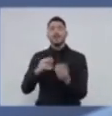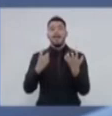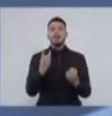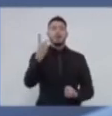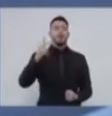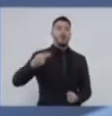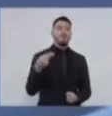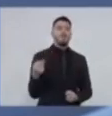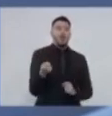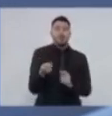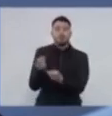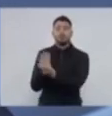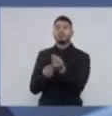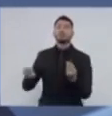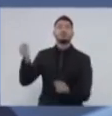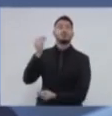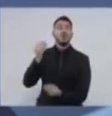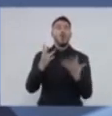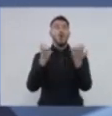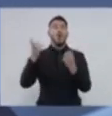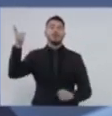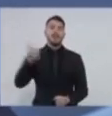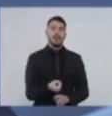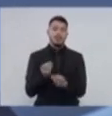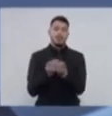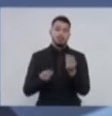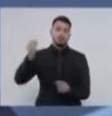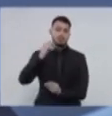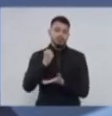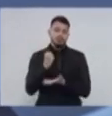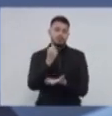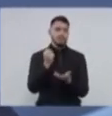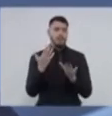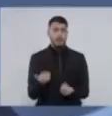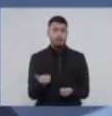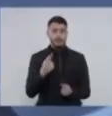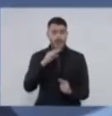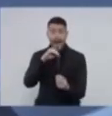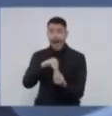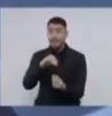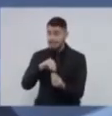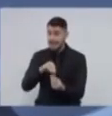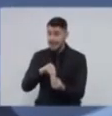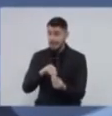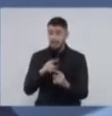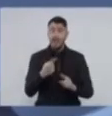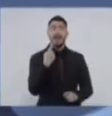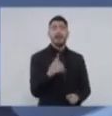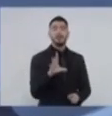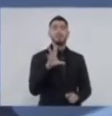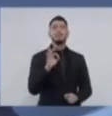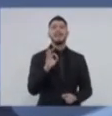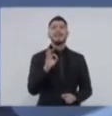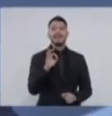ποσοστό αύξησης της επιδότησης 80% συγκεκριμένα τον απρίλιο για τις πρώτες 150 kw